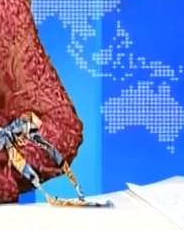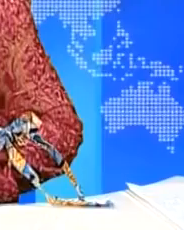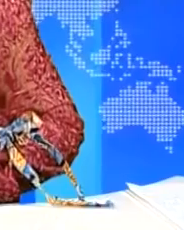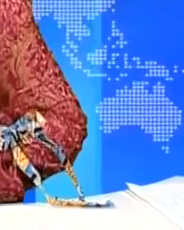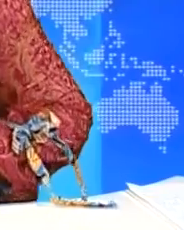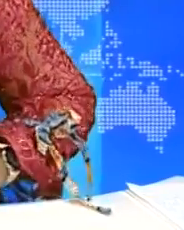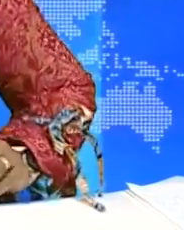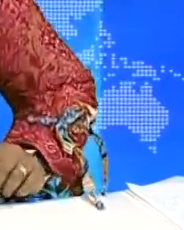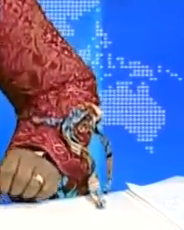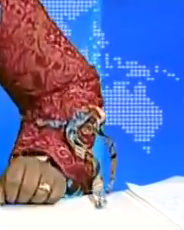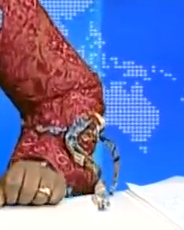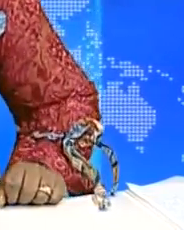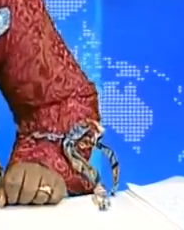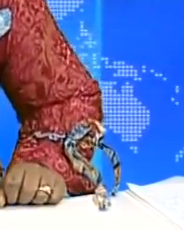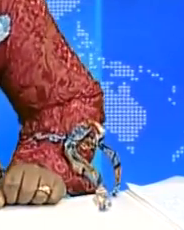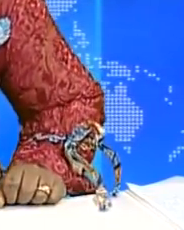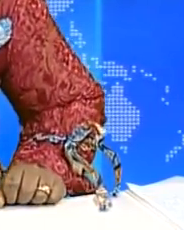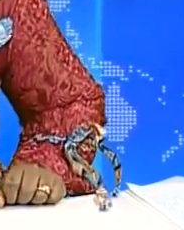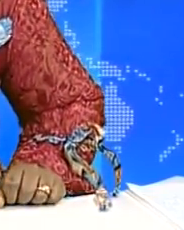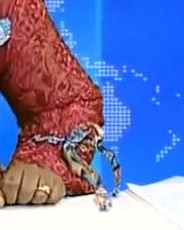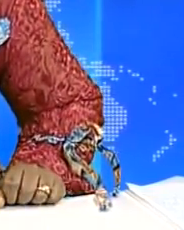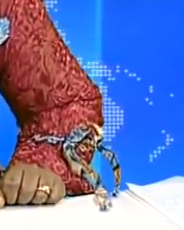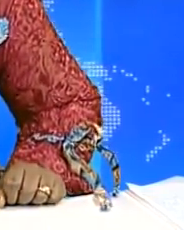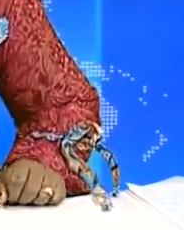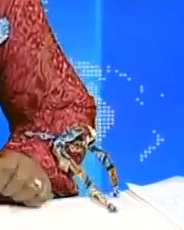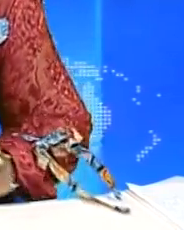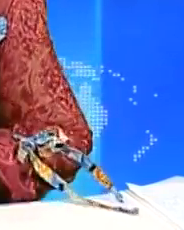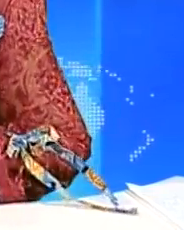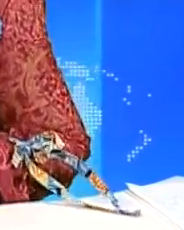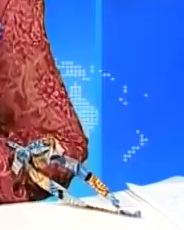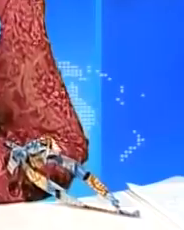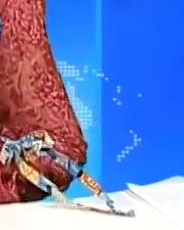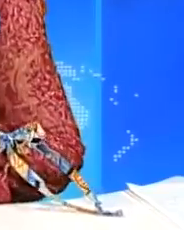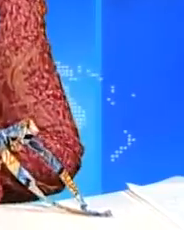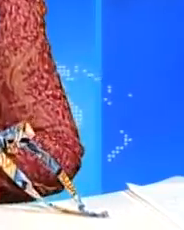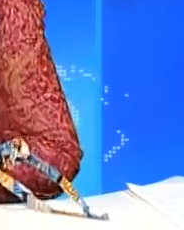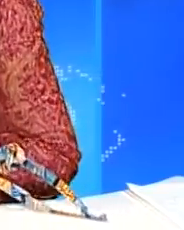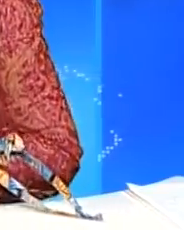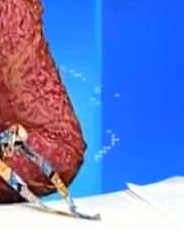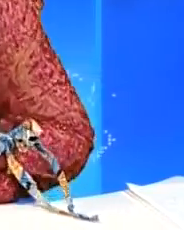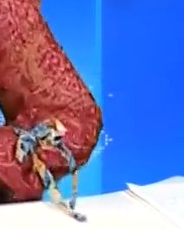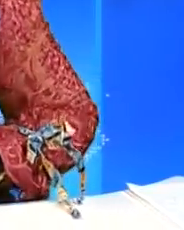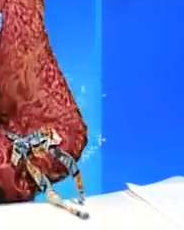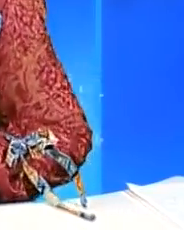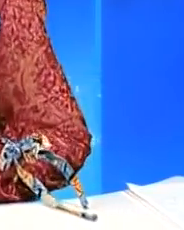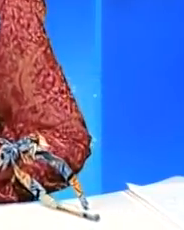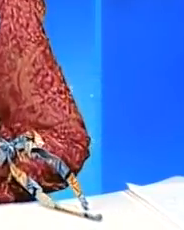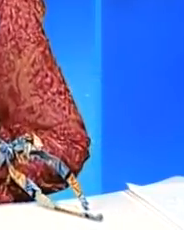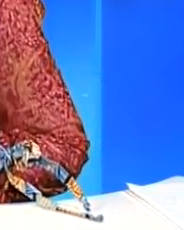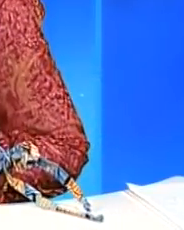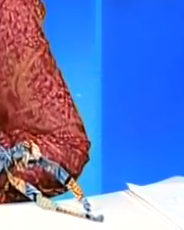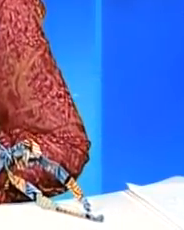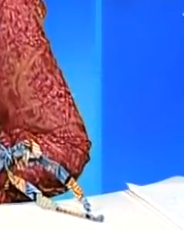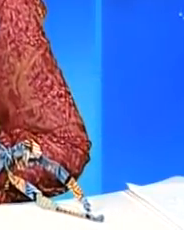gomaa les mouvements sismiques continue ce matin un immeuble s'est effondré à plusieurs endroits ces mouvements ont causé des fissures